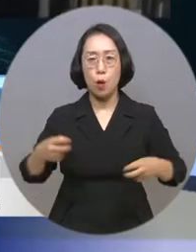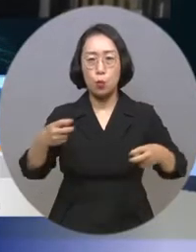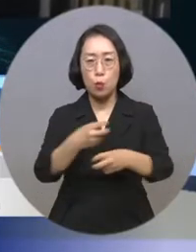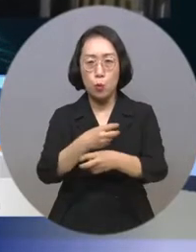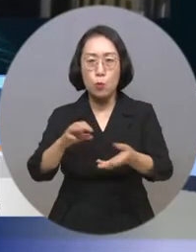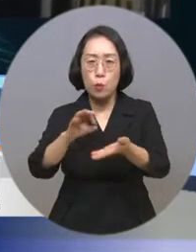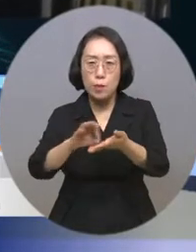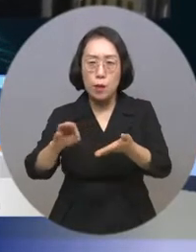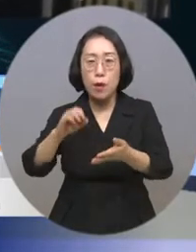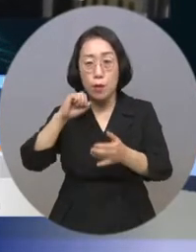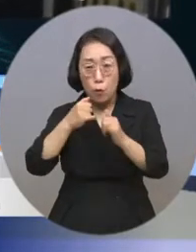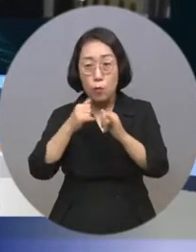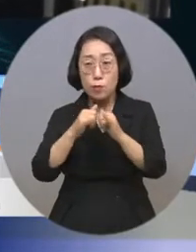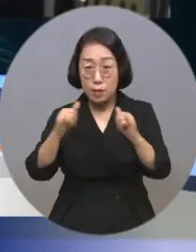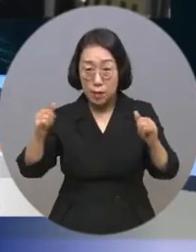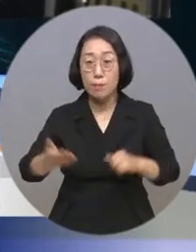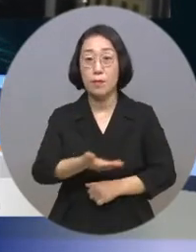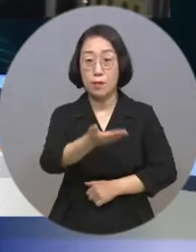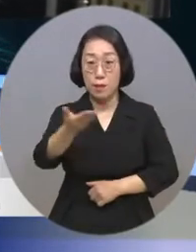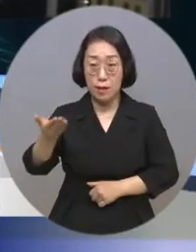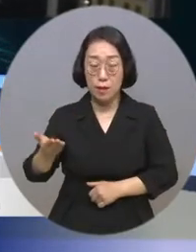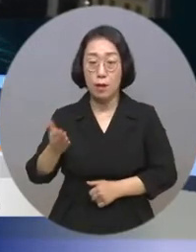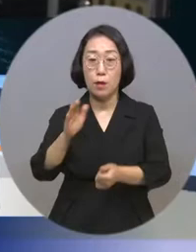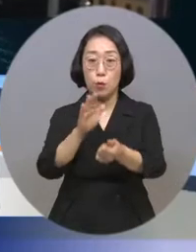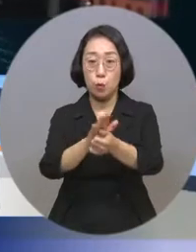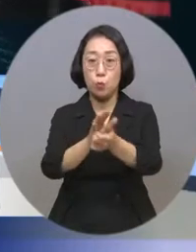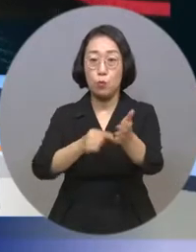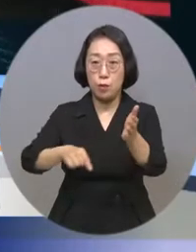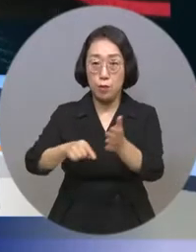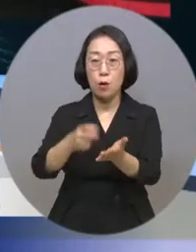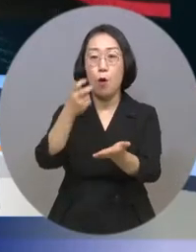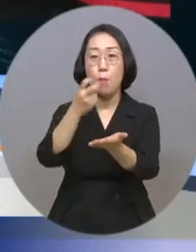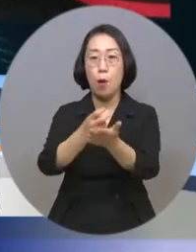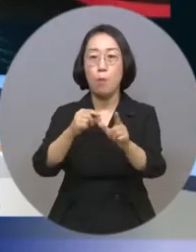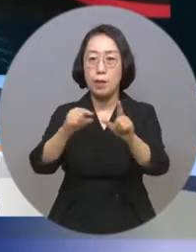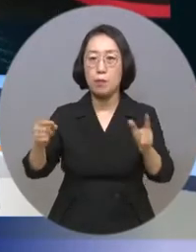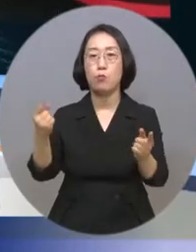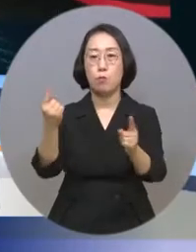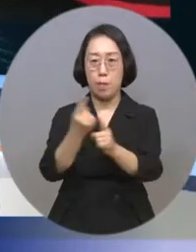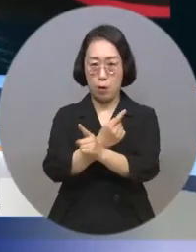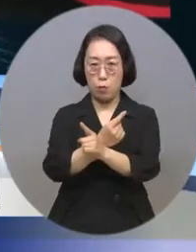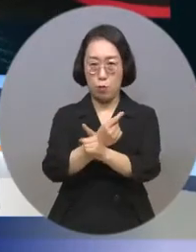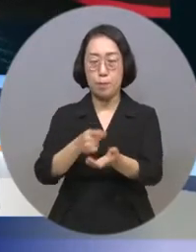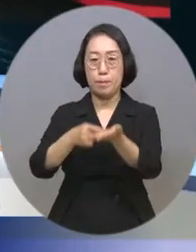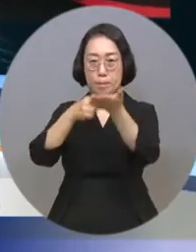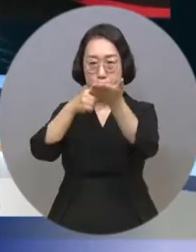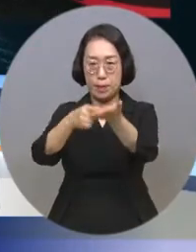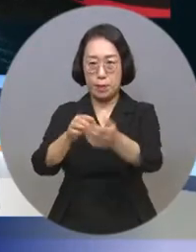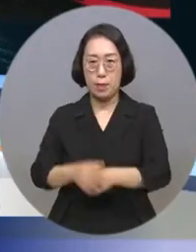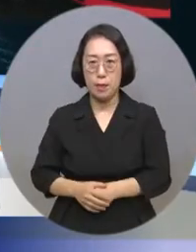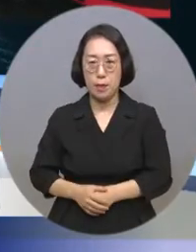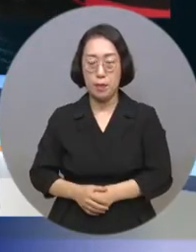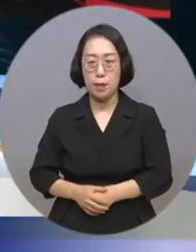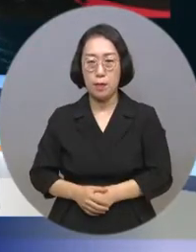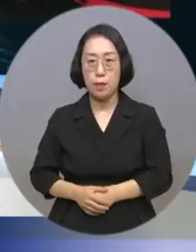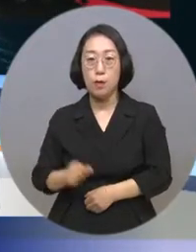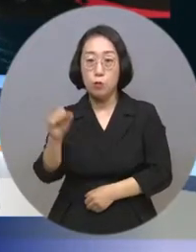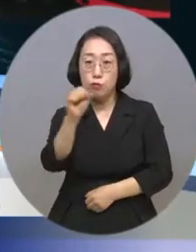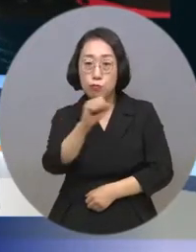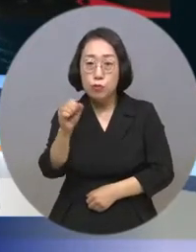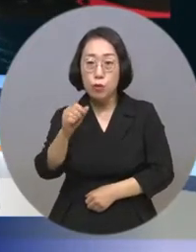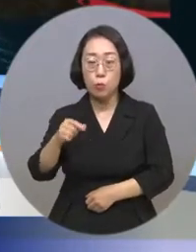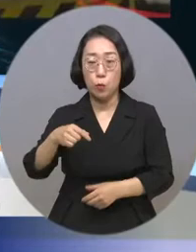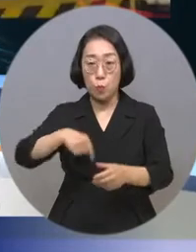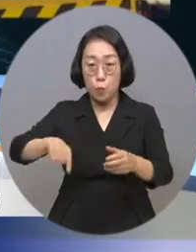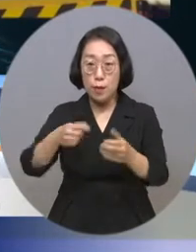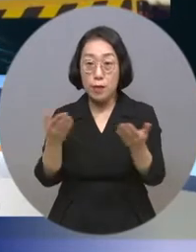교통약자에 대한 정당한 편의를 제공하기 위한 교통약자법 개정안이 추진됩니다. 대중교통 종사자를 대상으로